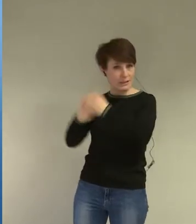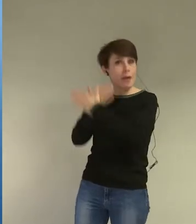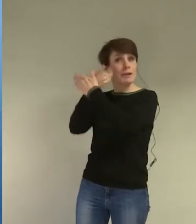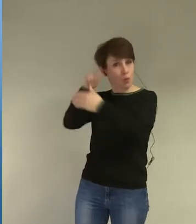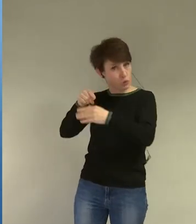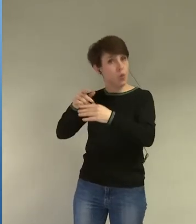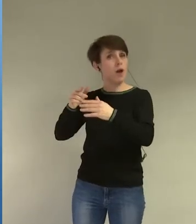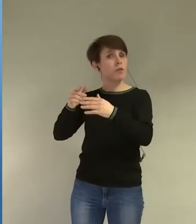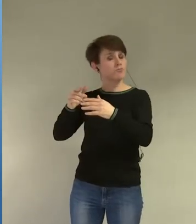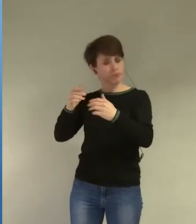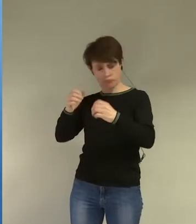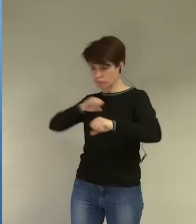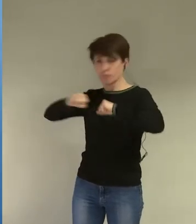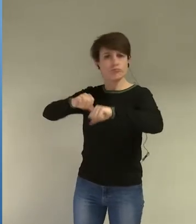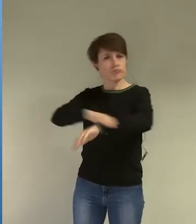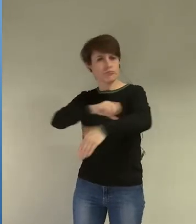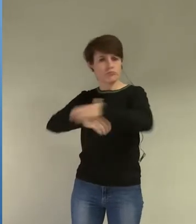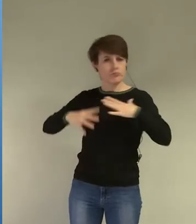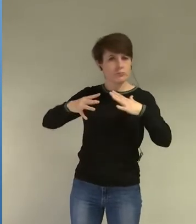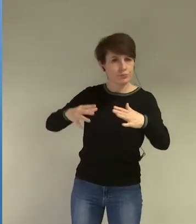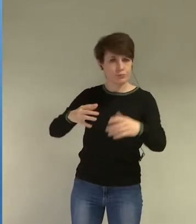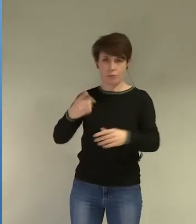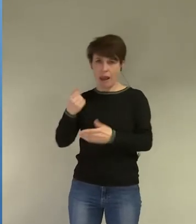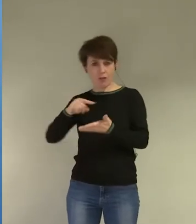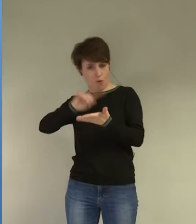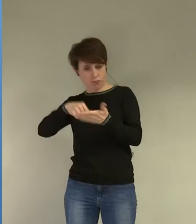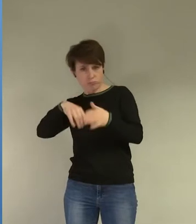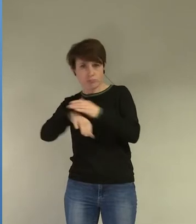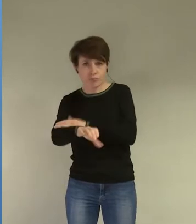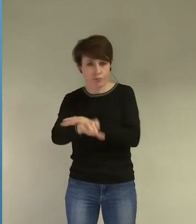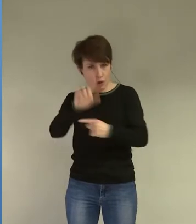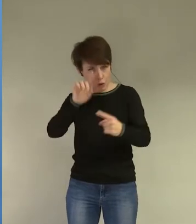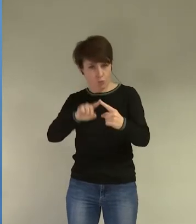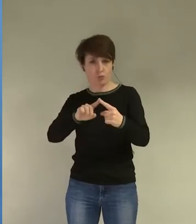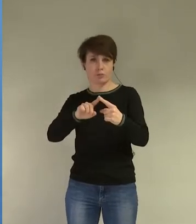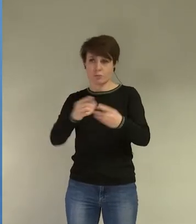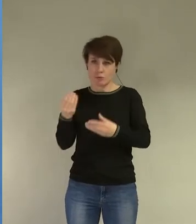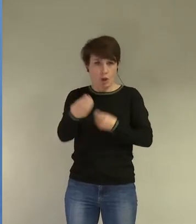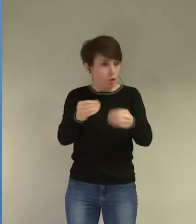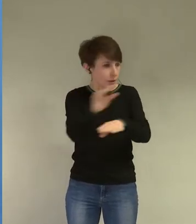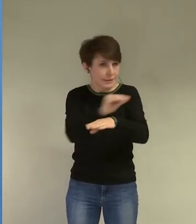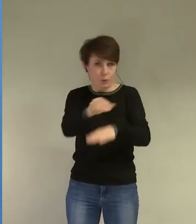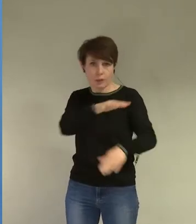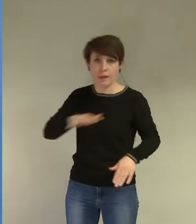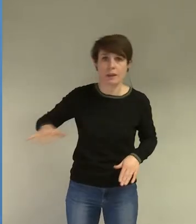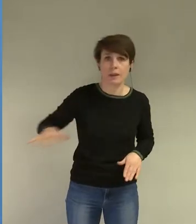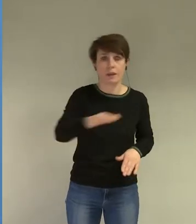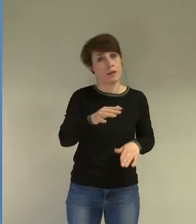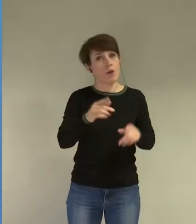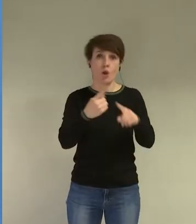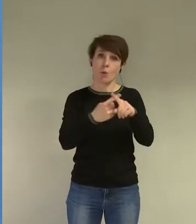de l'enjeu en débloquant les fonds d'accompagnement pour sécuriser les métropolitains sécurisé aussi la sortie du diesel